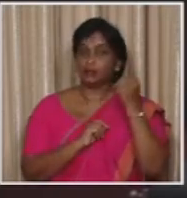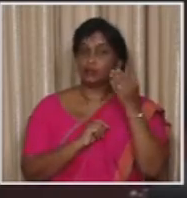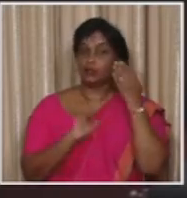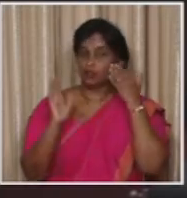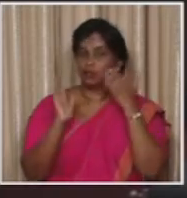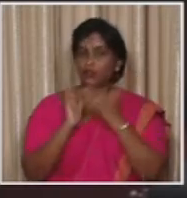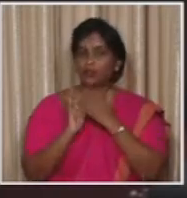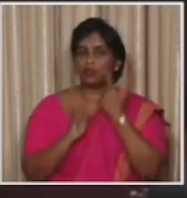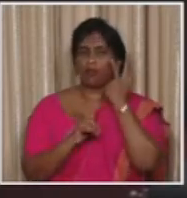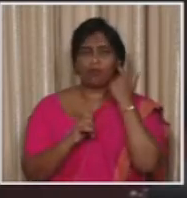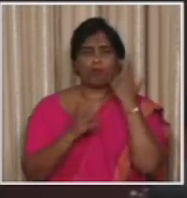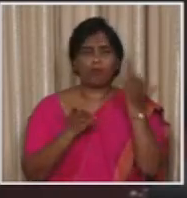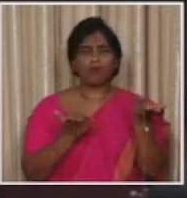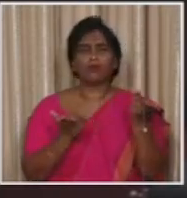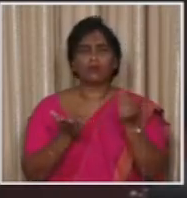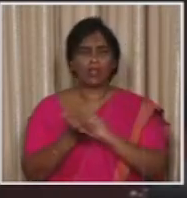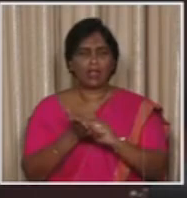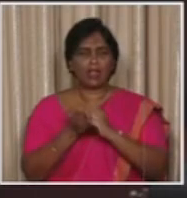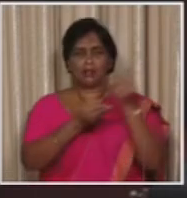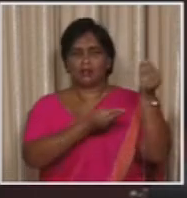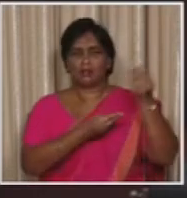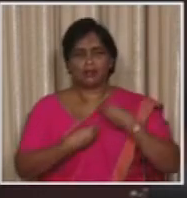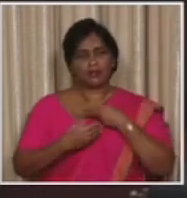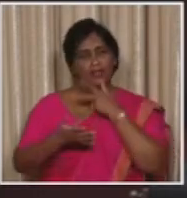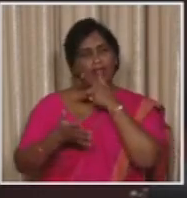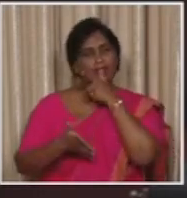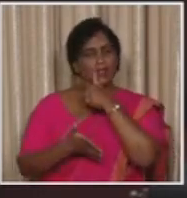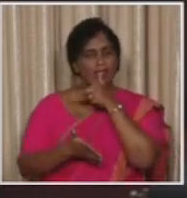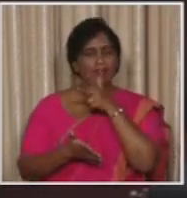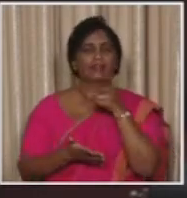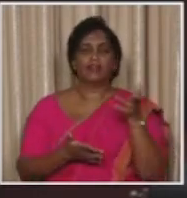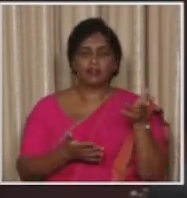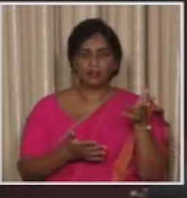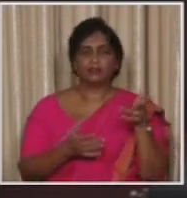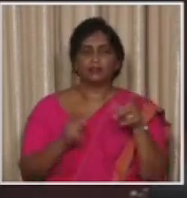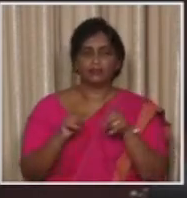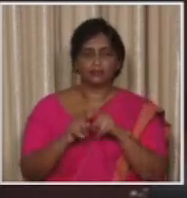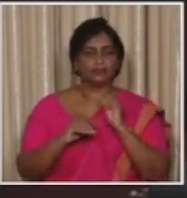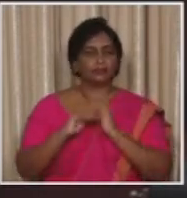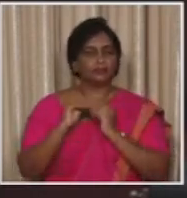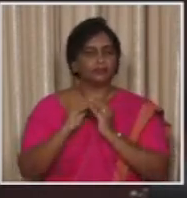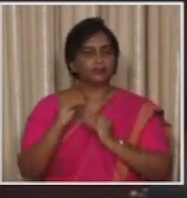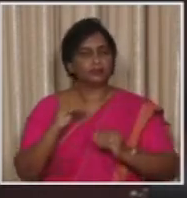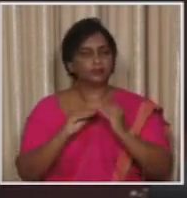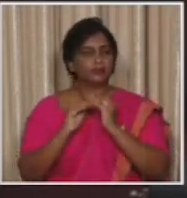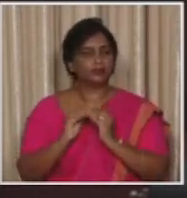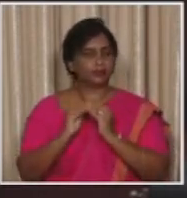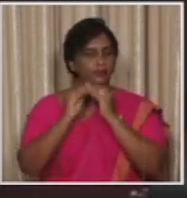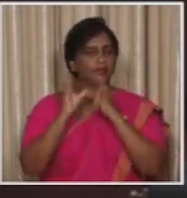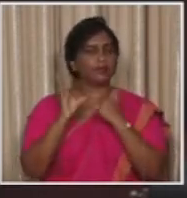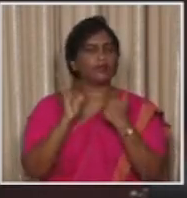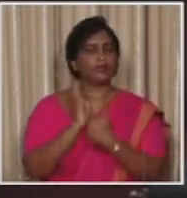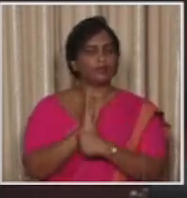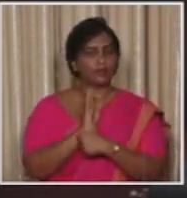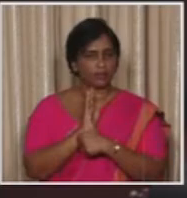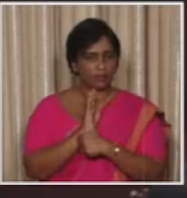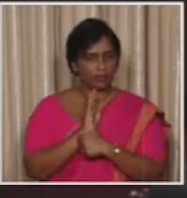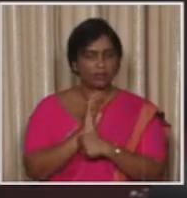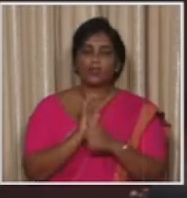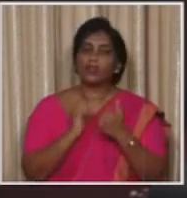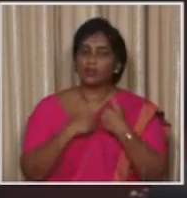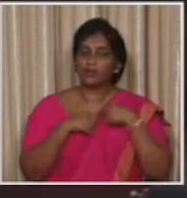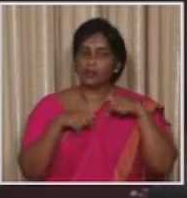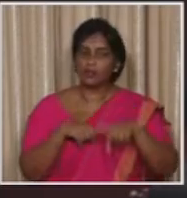අවබෝධයක් නැතුව කතා කරන මොකද කවුරු ලියලා දෙන දයන් නෙගෙන්නේ ඒ හින්දා ගරු කතානායකතුමනේ ක්‍රමෝපාය සංවර්ධන පනත් කෙටුම්පත කියන එකත් අපි දැනට